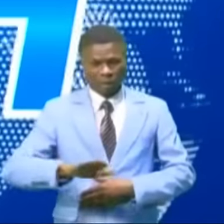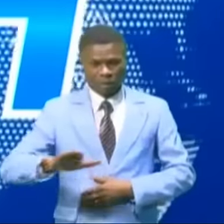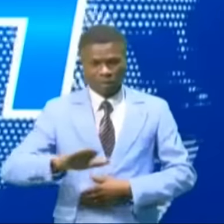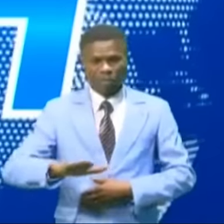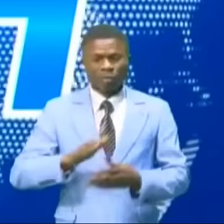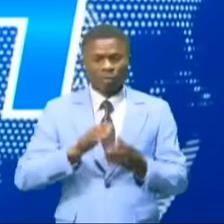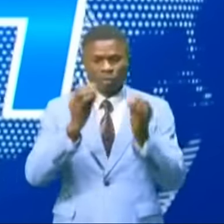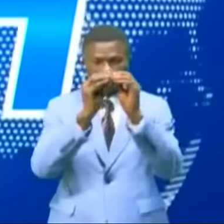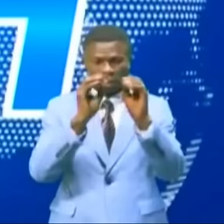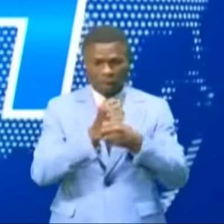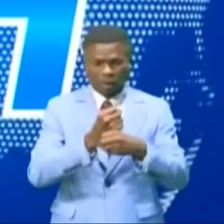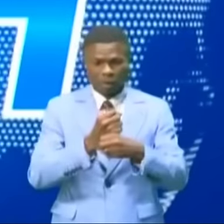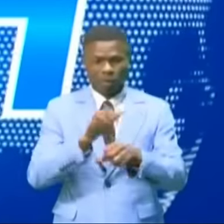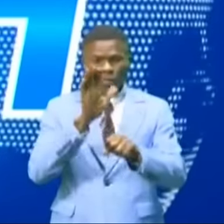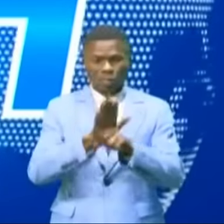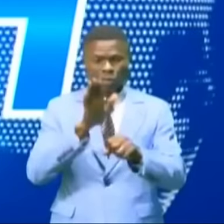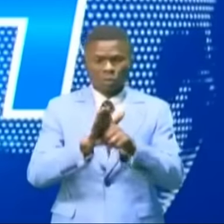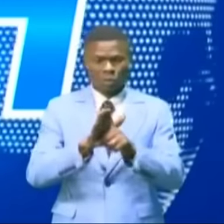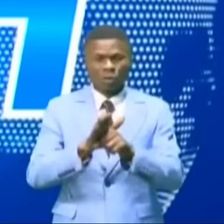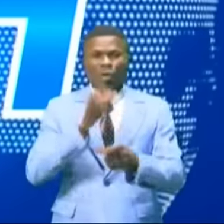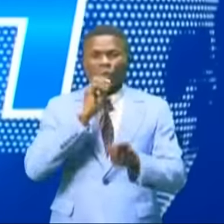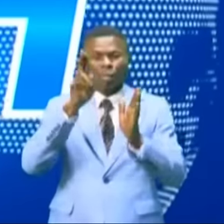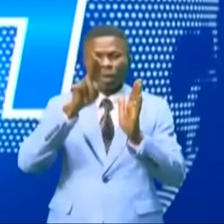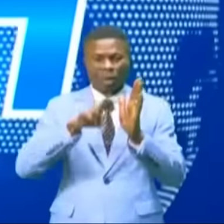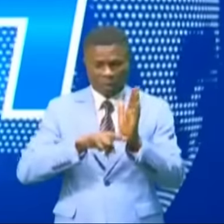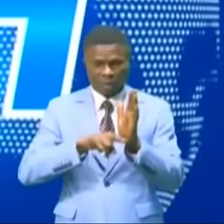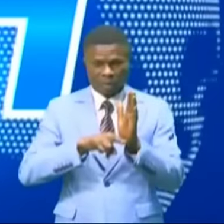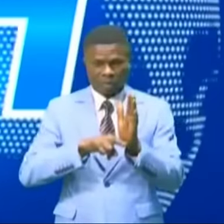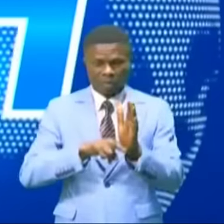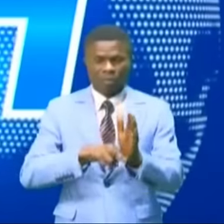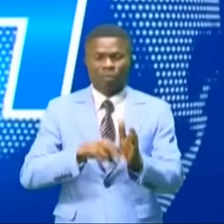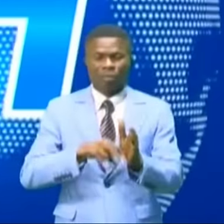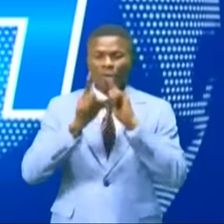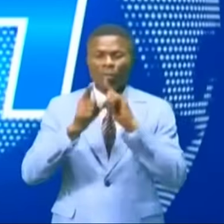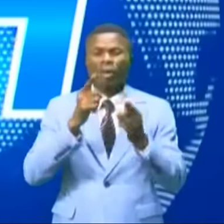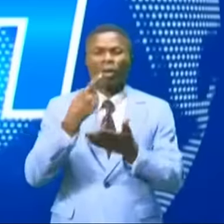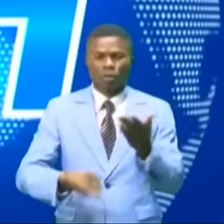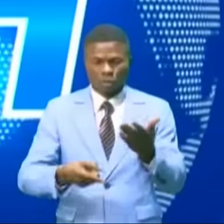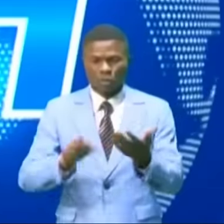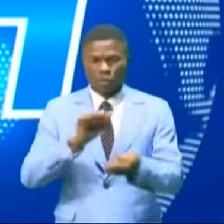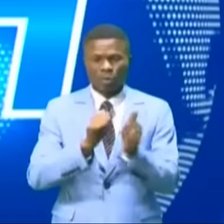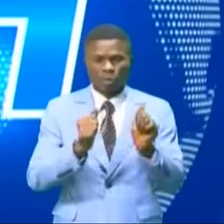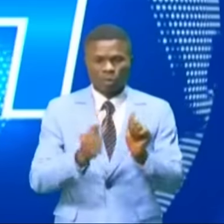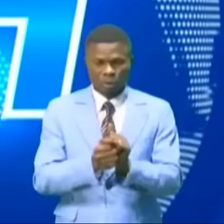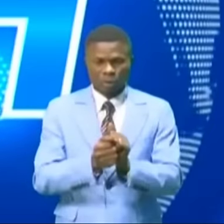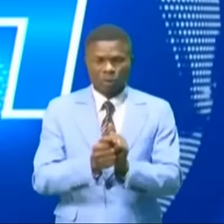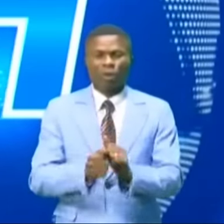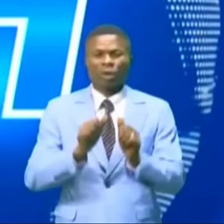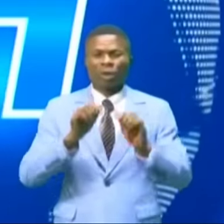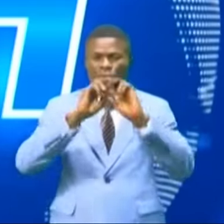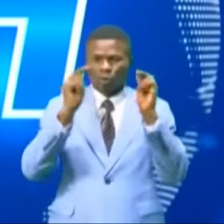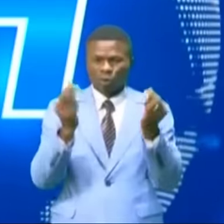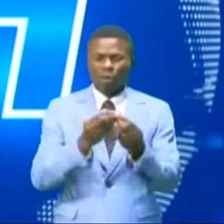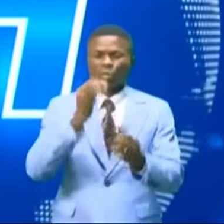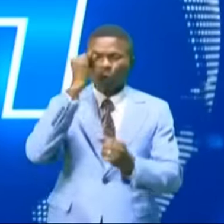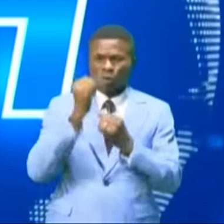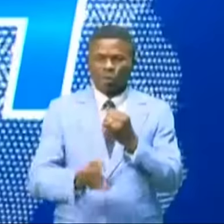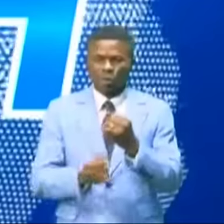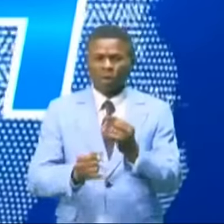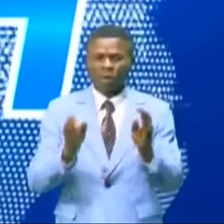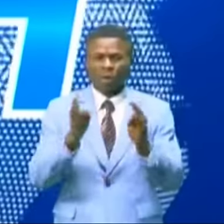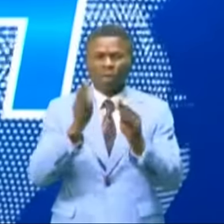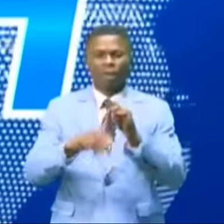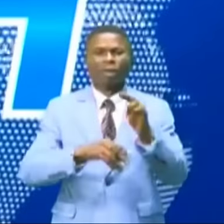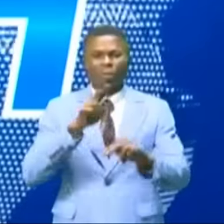qui constituent la majorité parlementaire. Cet échange a porté sur la copie du bureau définitif de